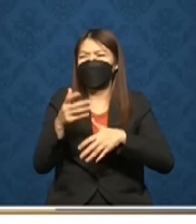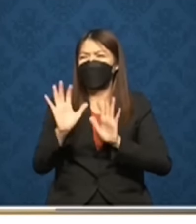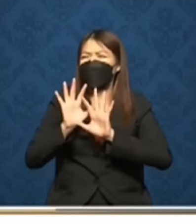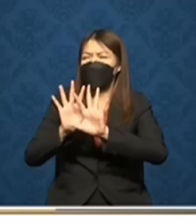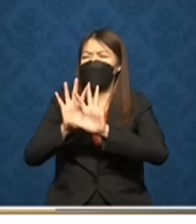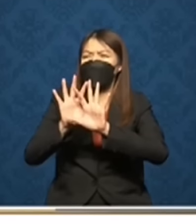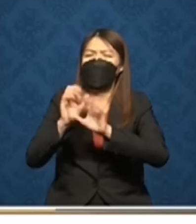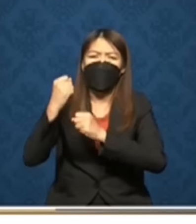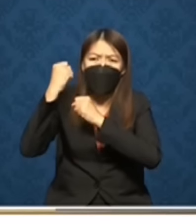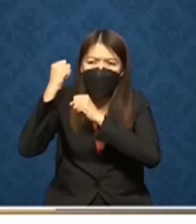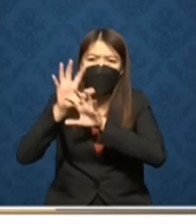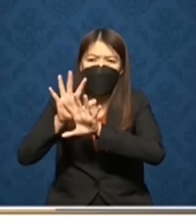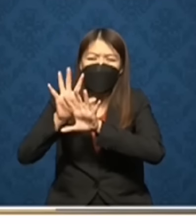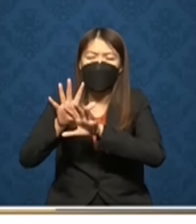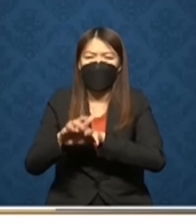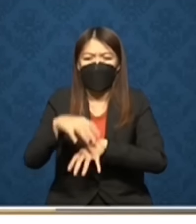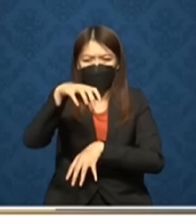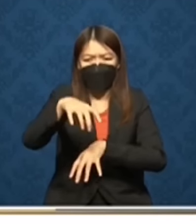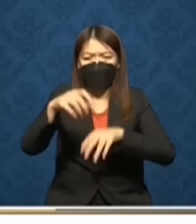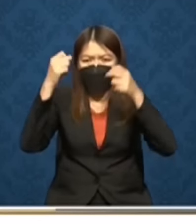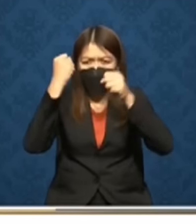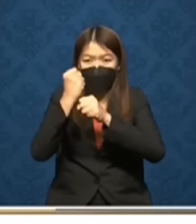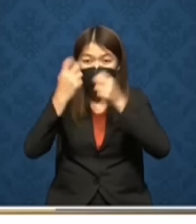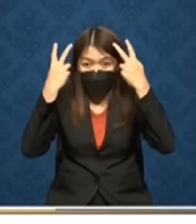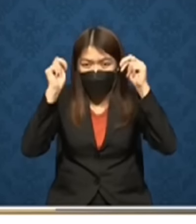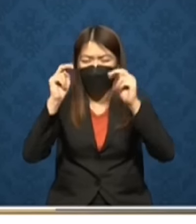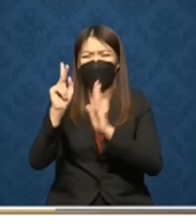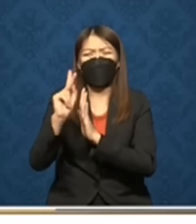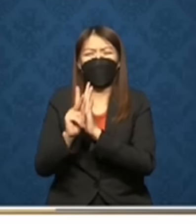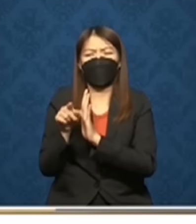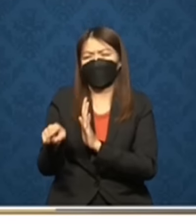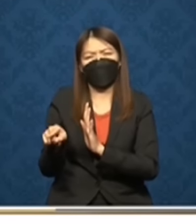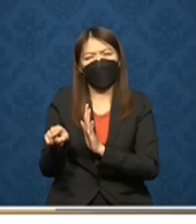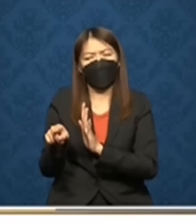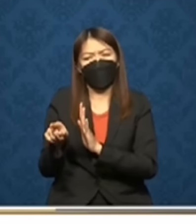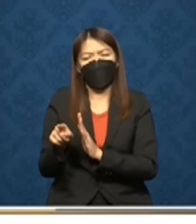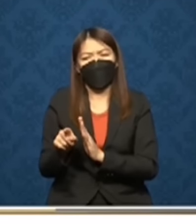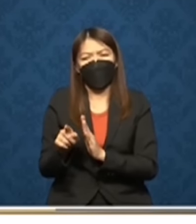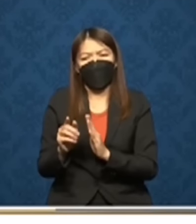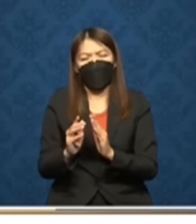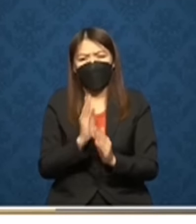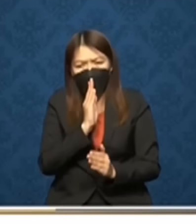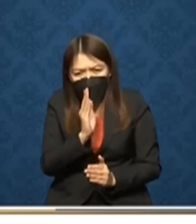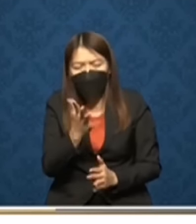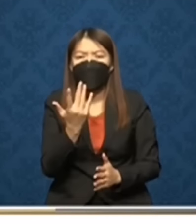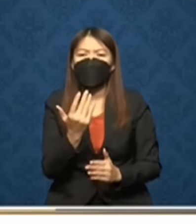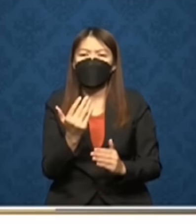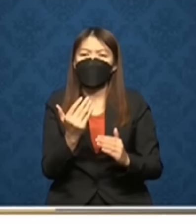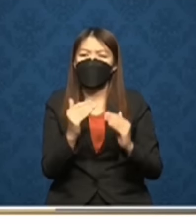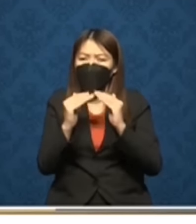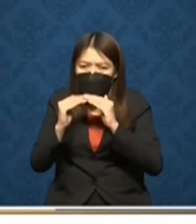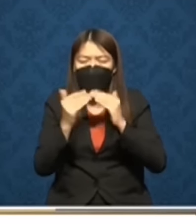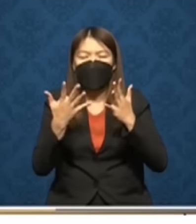นไปที่ทำเนียบบอกว่ากฎหมายดังกล่าวเนี่ยมันไม่เป็นธรรมกับประชาชนทำไม